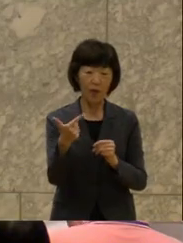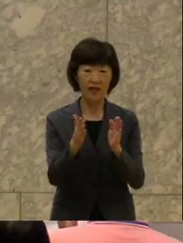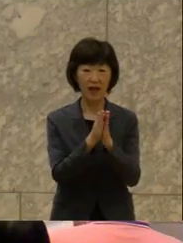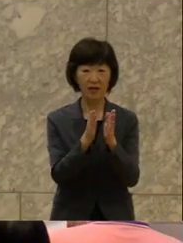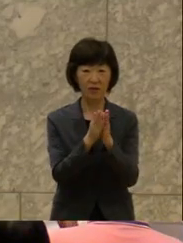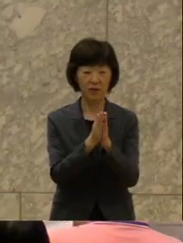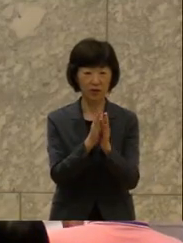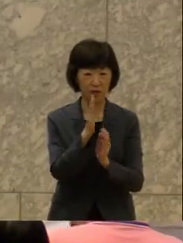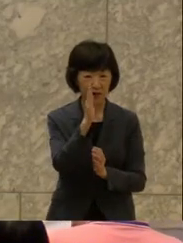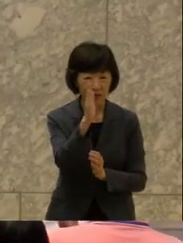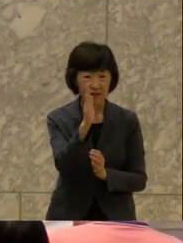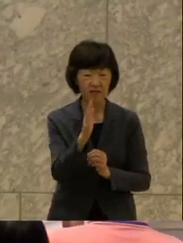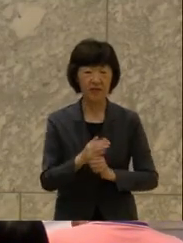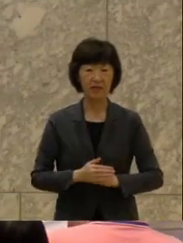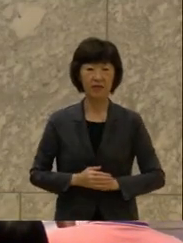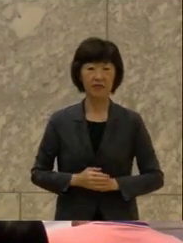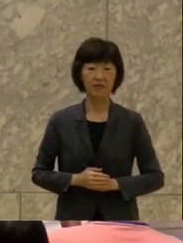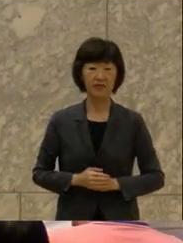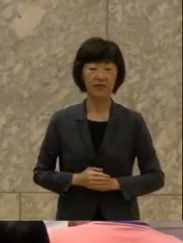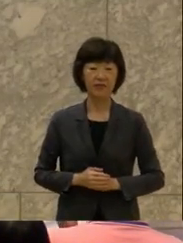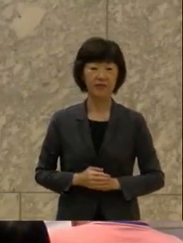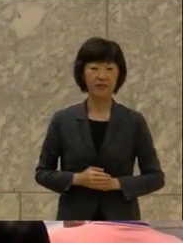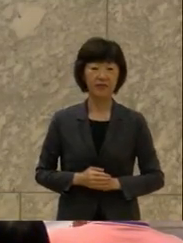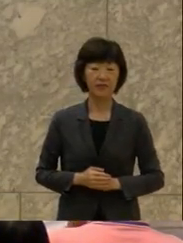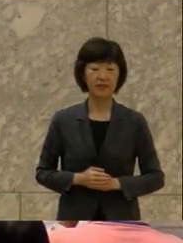ありがとうございました